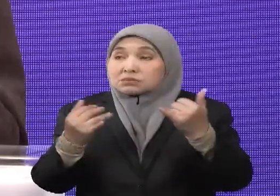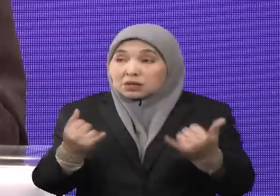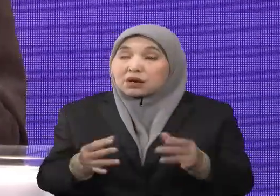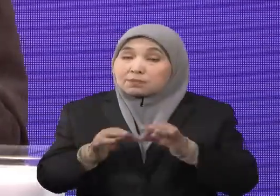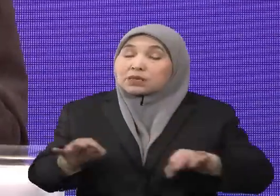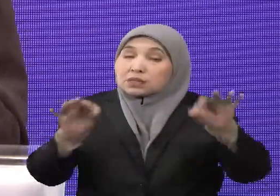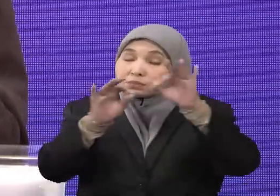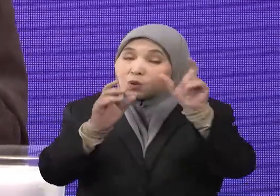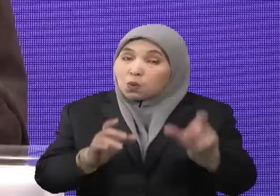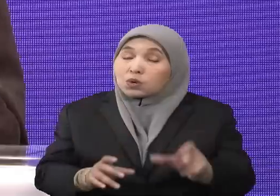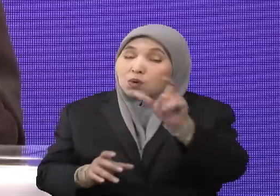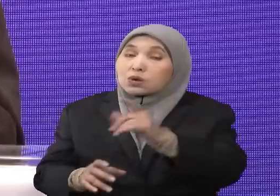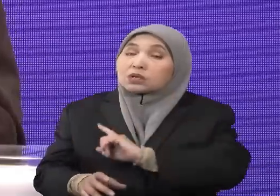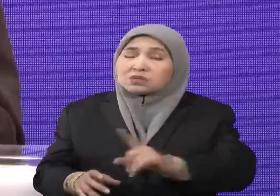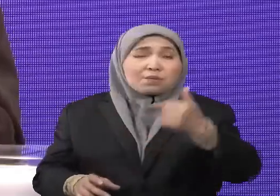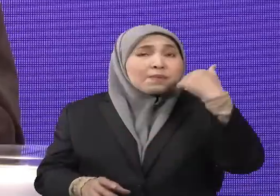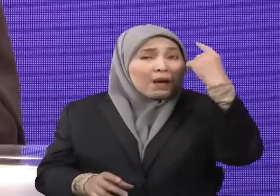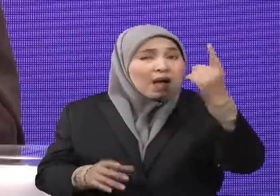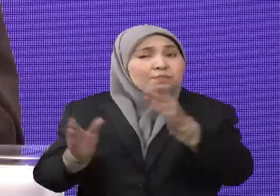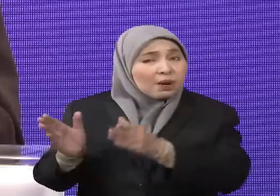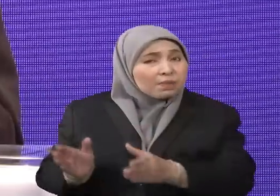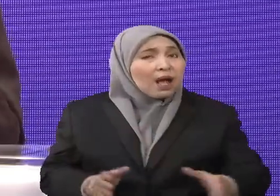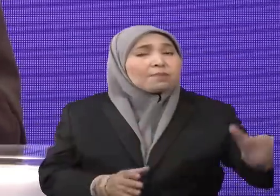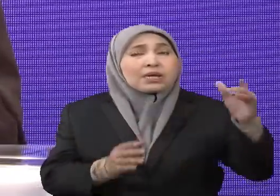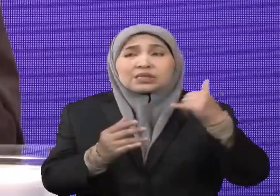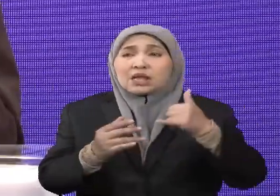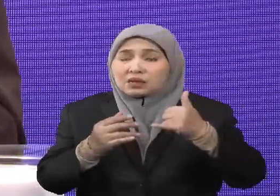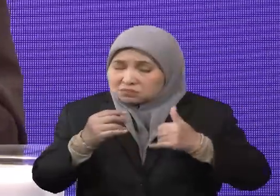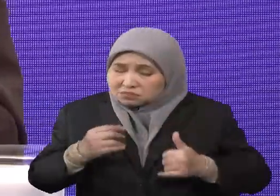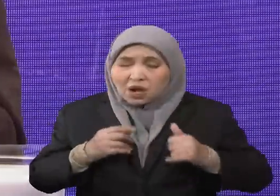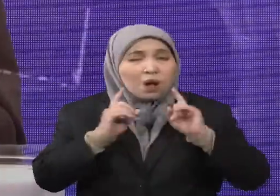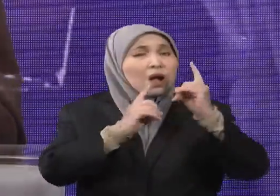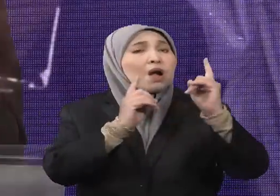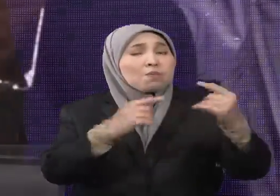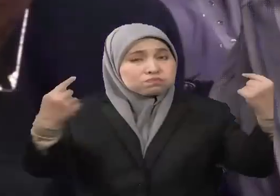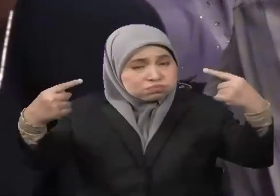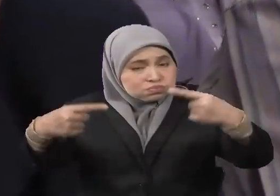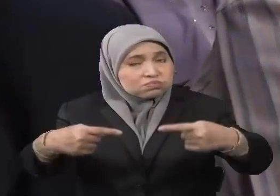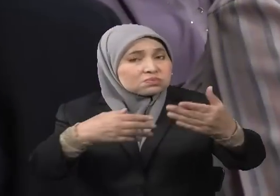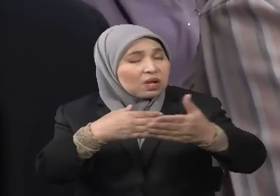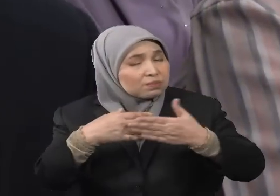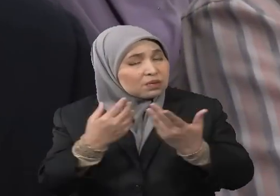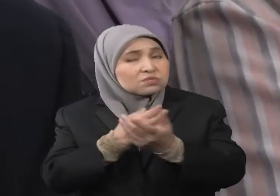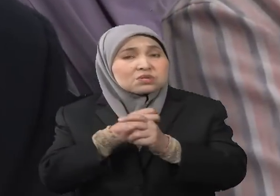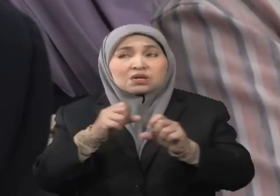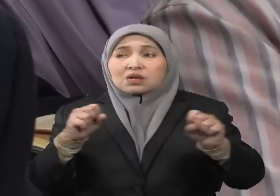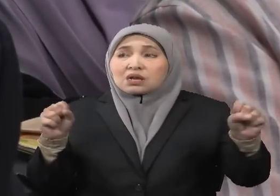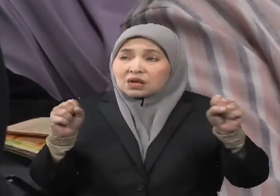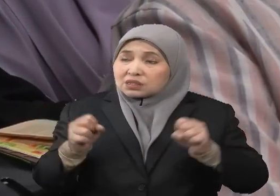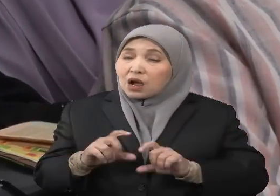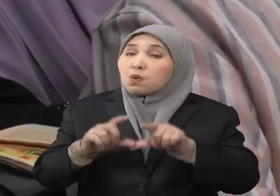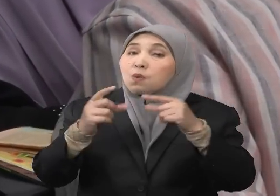kepada umat Islam untuk memahami strategi ini dan kaum terbaik counter Bali sepatu sekolah ini ditakdirkan Tuhan kita